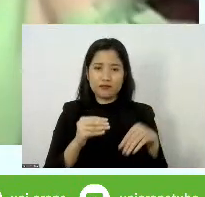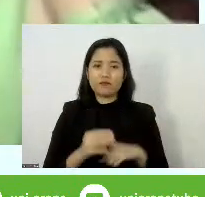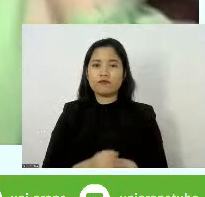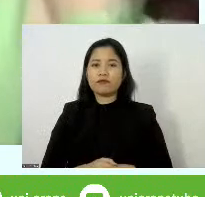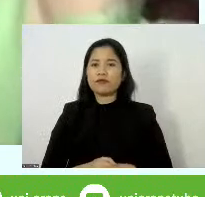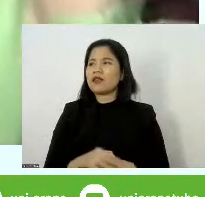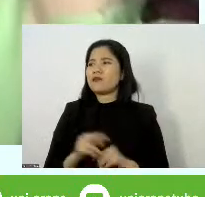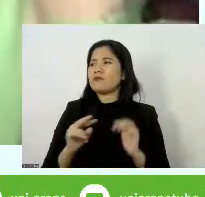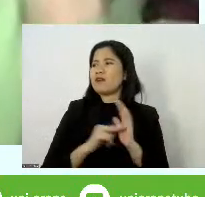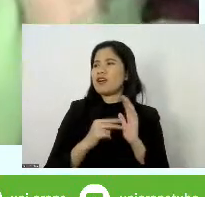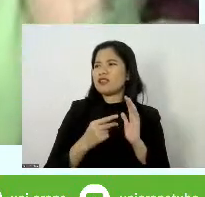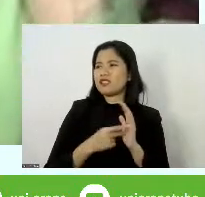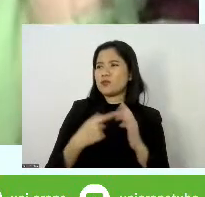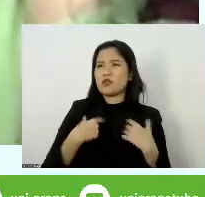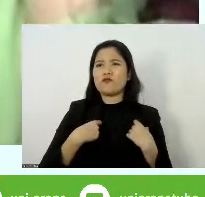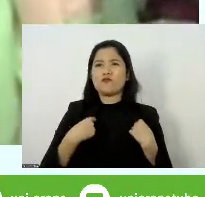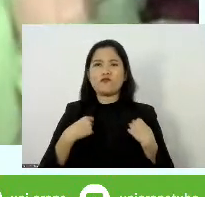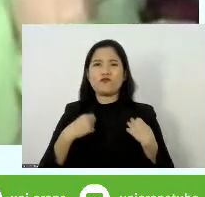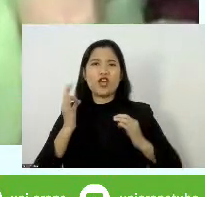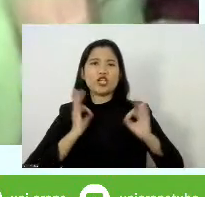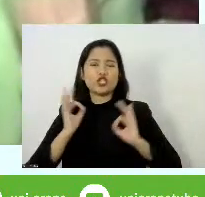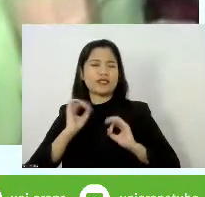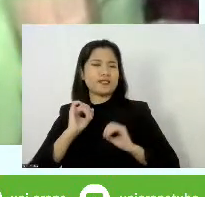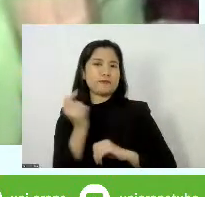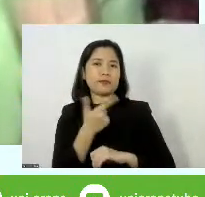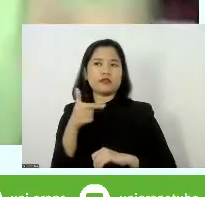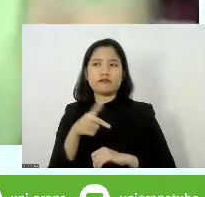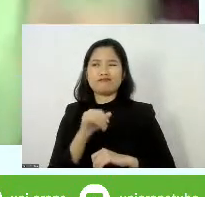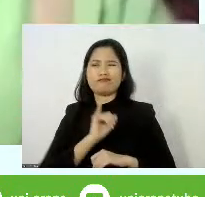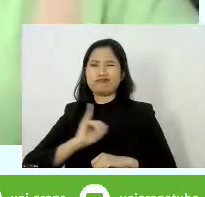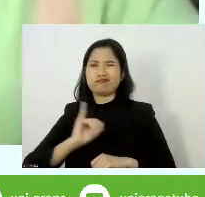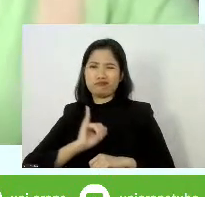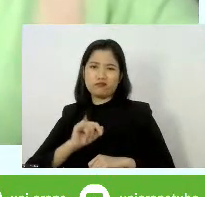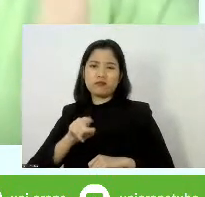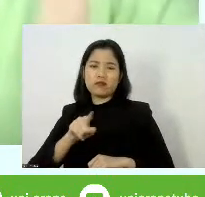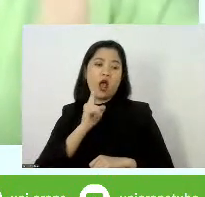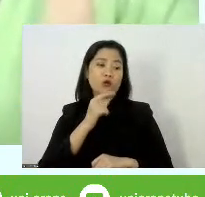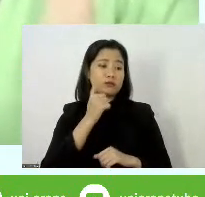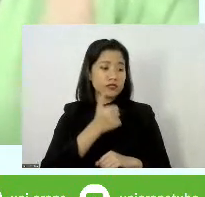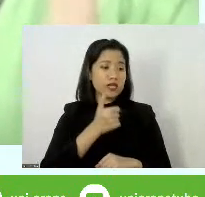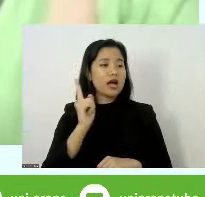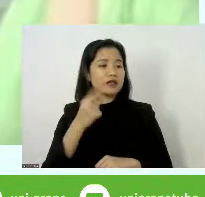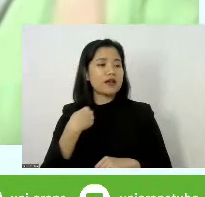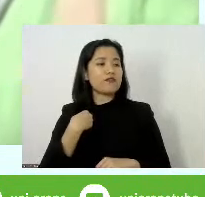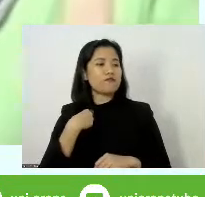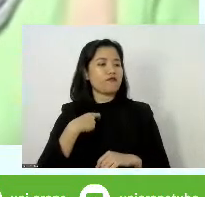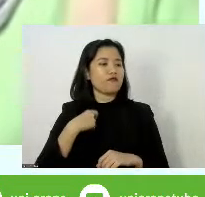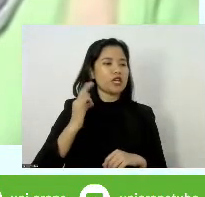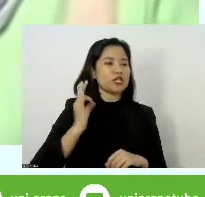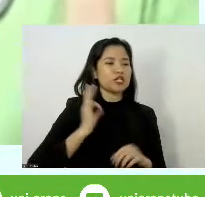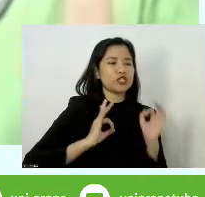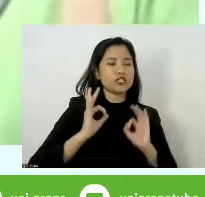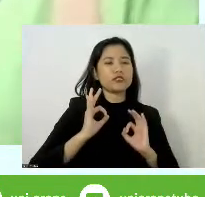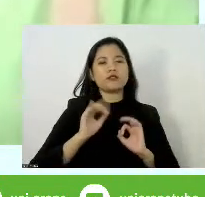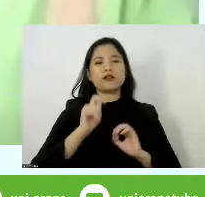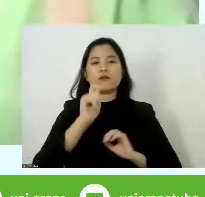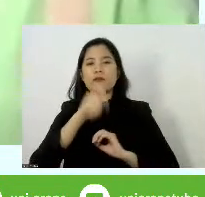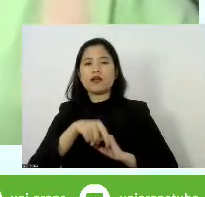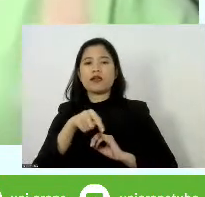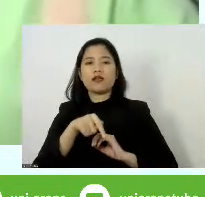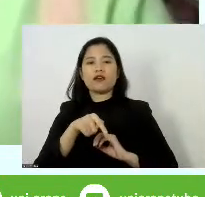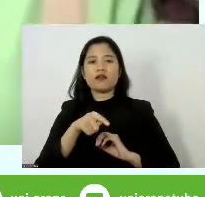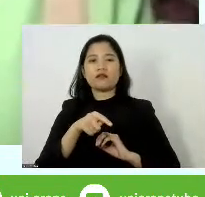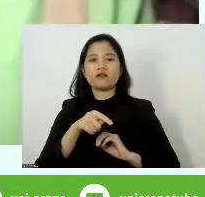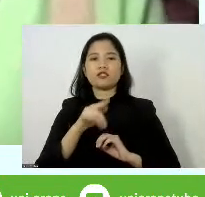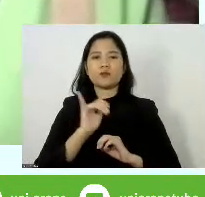fashion nih nggak nggak bagus gitu kalau bisa pakai fashion-fashion yang memang konser ke hal ini banyak sih grembyang